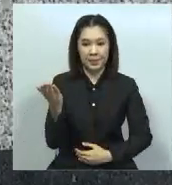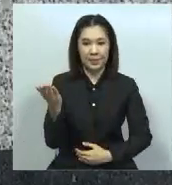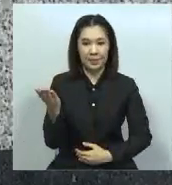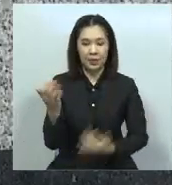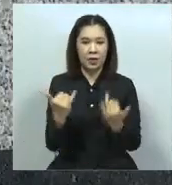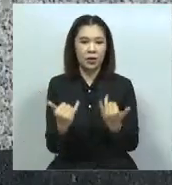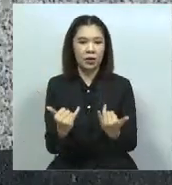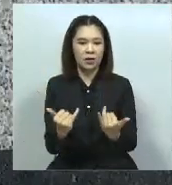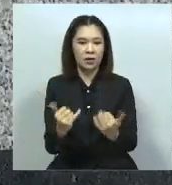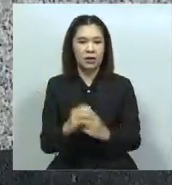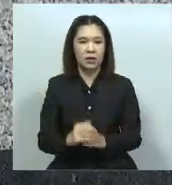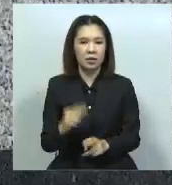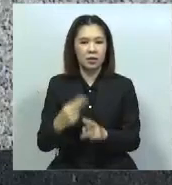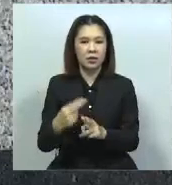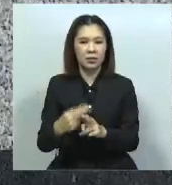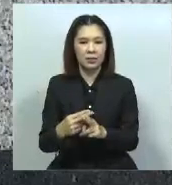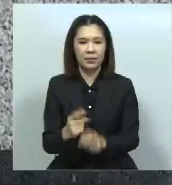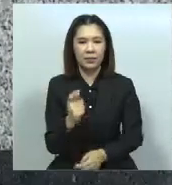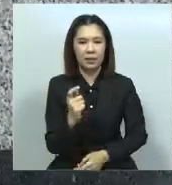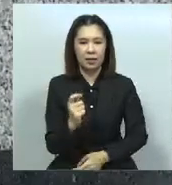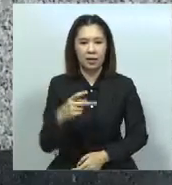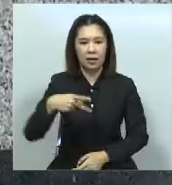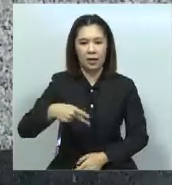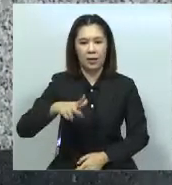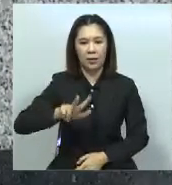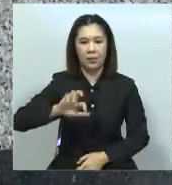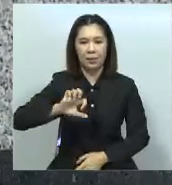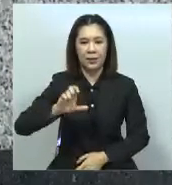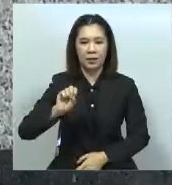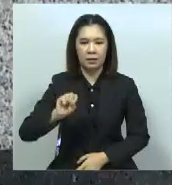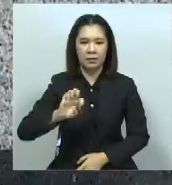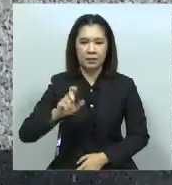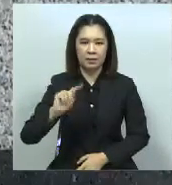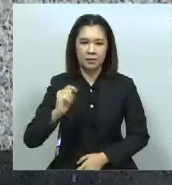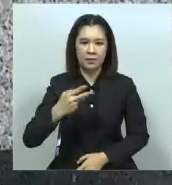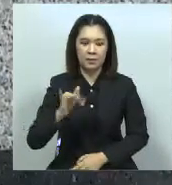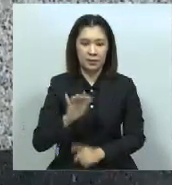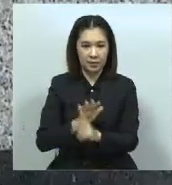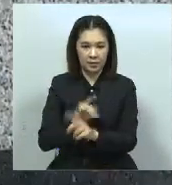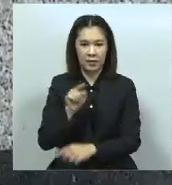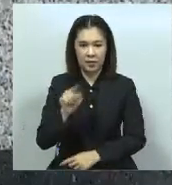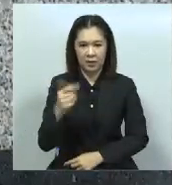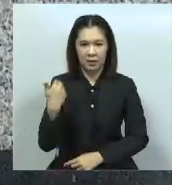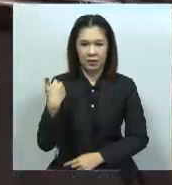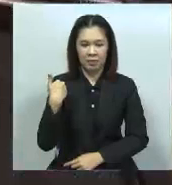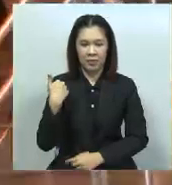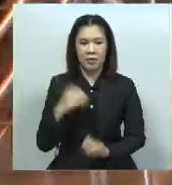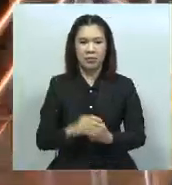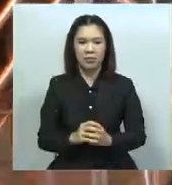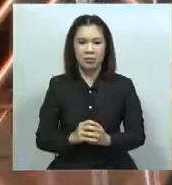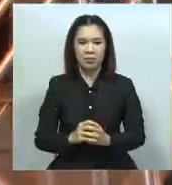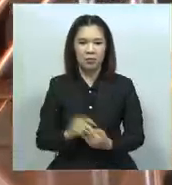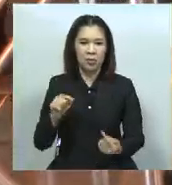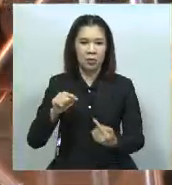คะเป็นภาพที่นายอภิสิทธิ์เวชชาชีวะพร้อมกับสมาชิกพรรคประชาธิปัตย์บางส่วนได้มีการแถลงจุดยืนหลังจากที่พรรคประชา